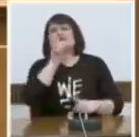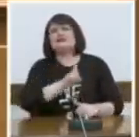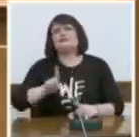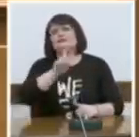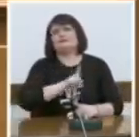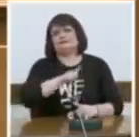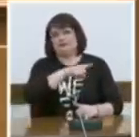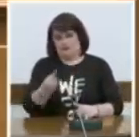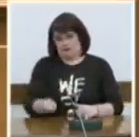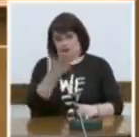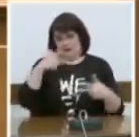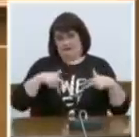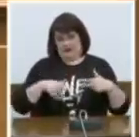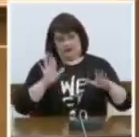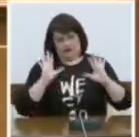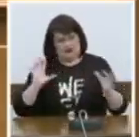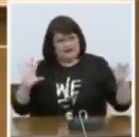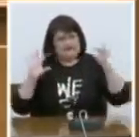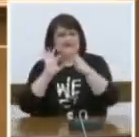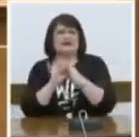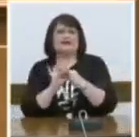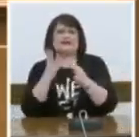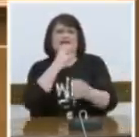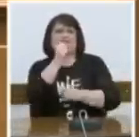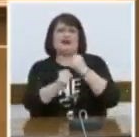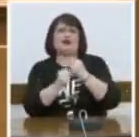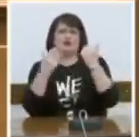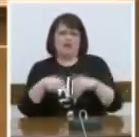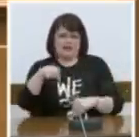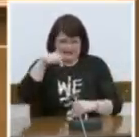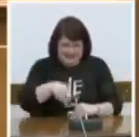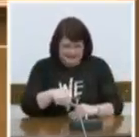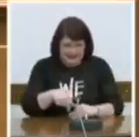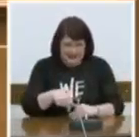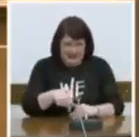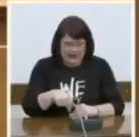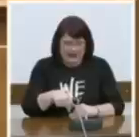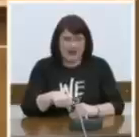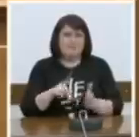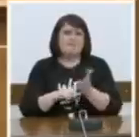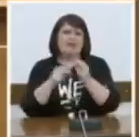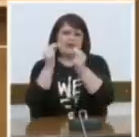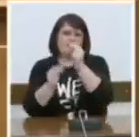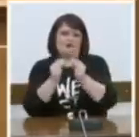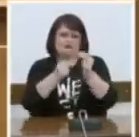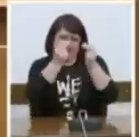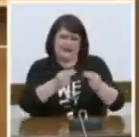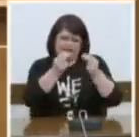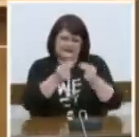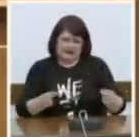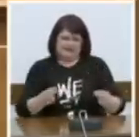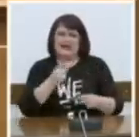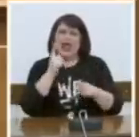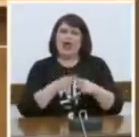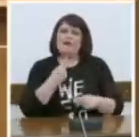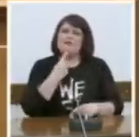παρθενογένεση. Κάποιοι κυβέρνησαν τα προηγούμενα 4 χρόνια και σήμερα καλούμαστε να λύσουμε κάποια προβλήματα. Λέει, παραδείγματος χάρη, θα το πω πολύ απλά, και ήταν